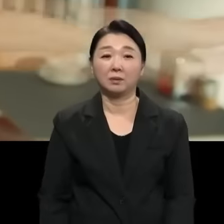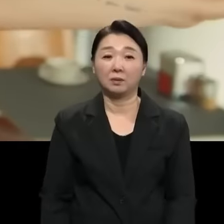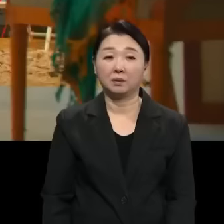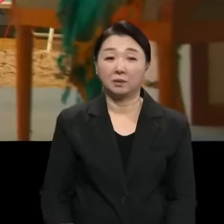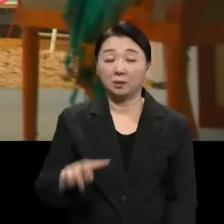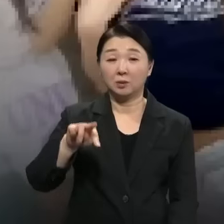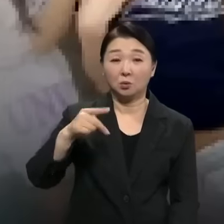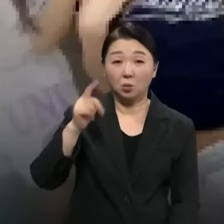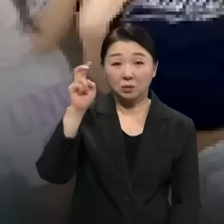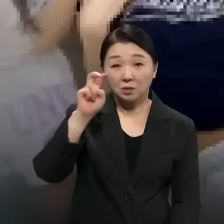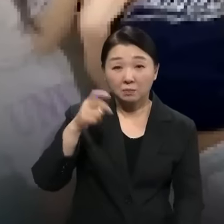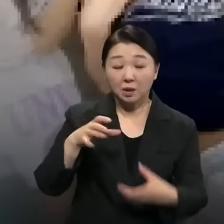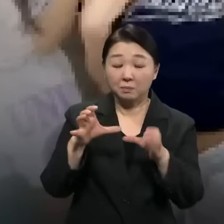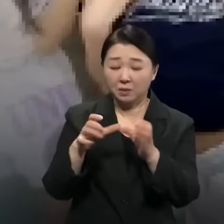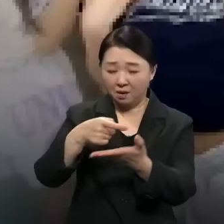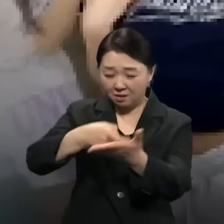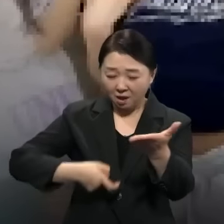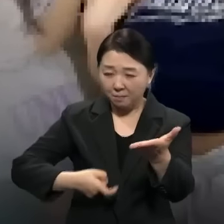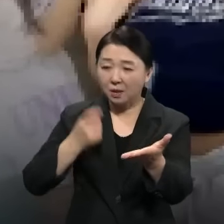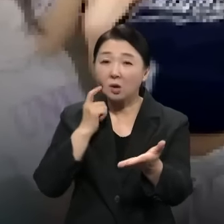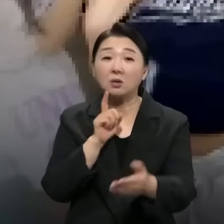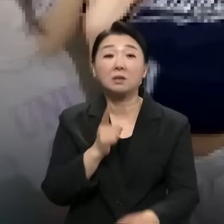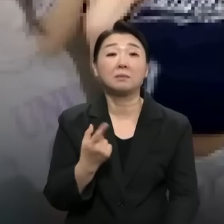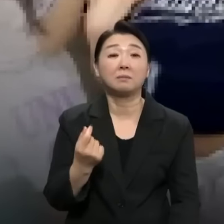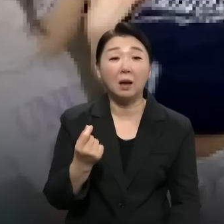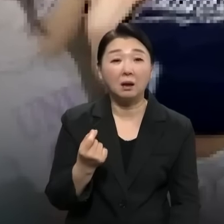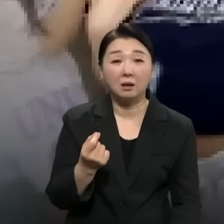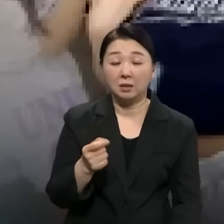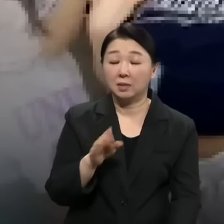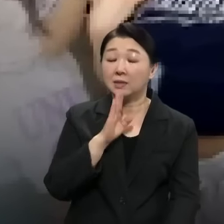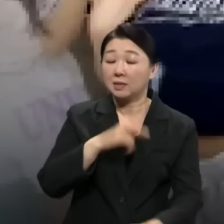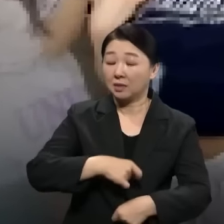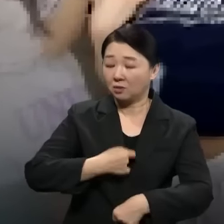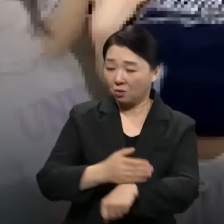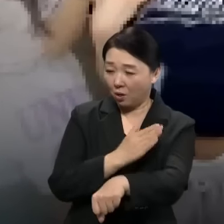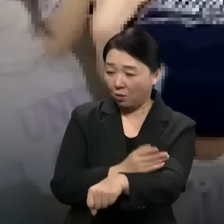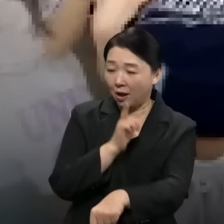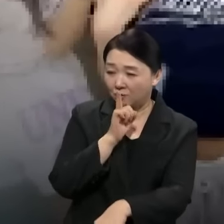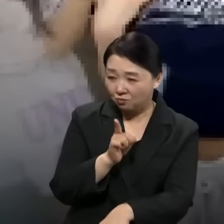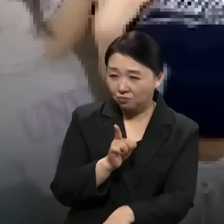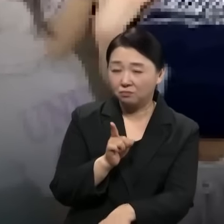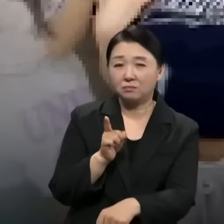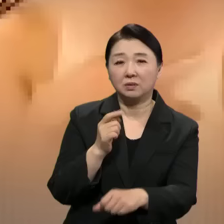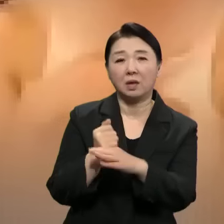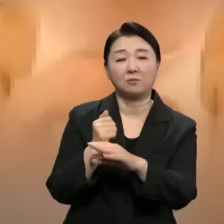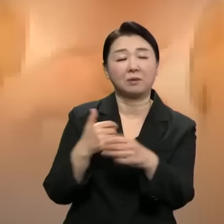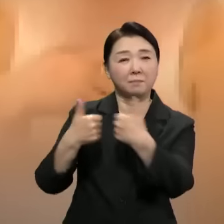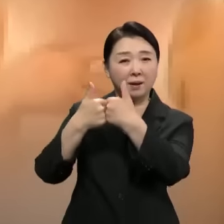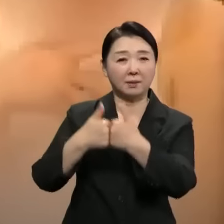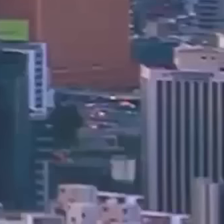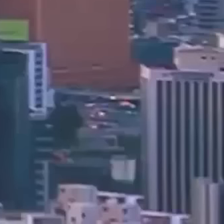측도 곧바로 카피 주장은 거짓이며 사실관계를 왜곡하고 있다며 맞대응을 예고했습니다.